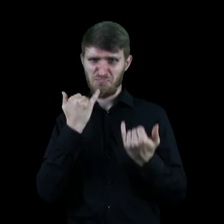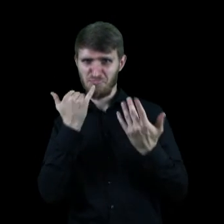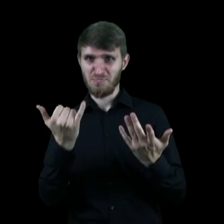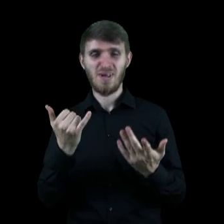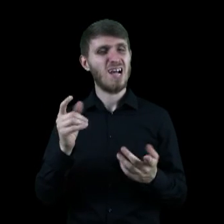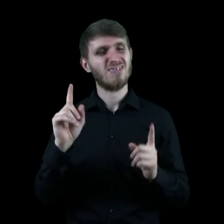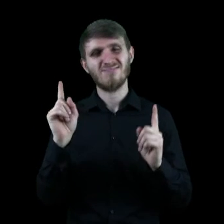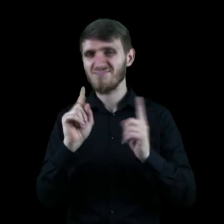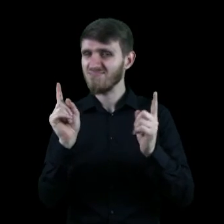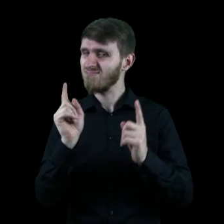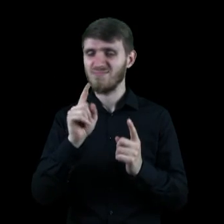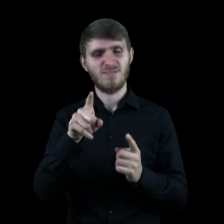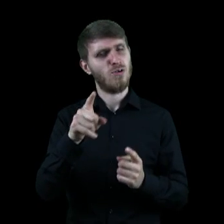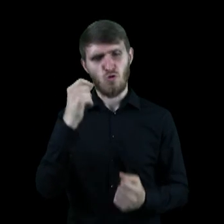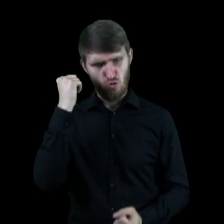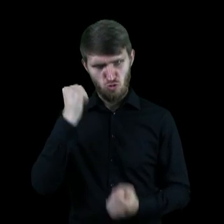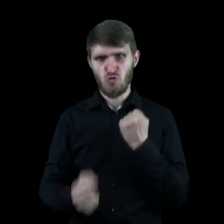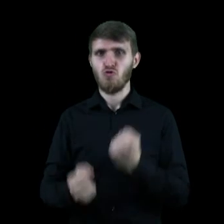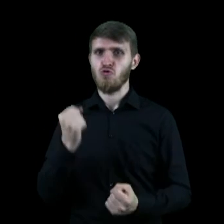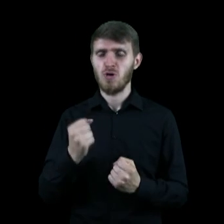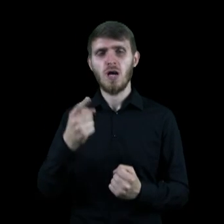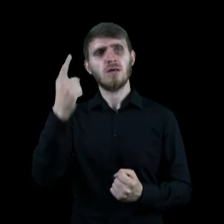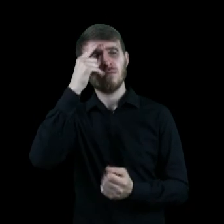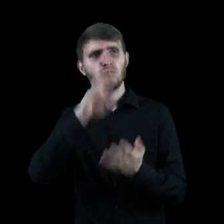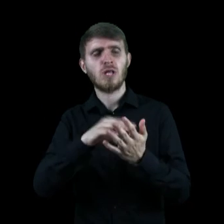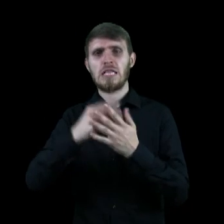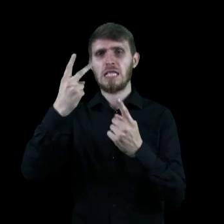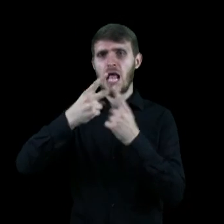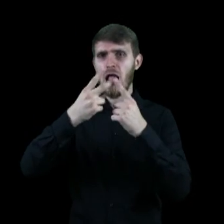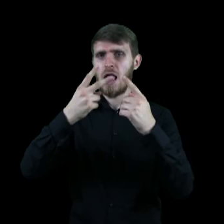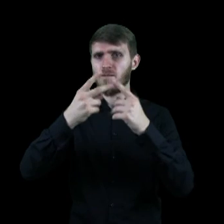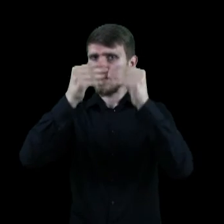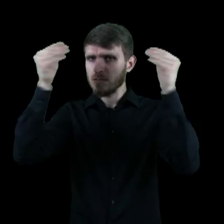Wydaje się to proste, lecz wcale aż takie nie jest.